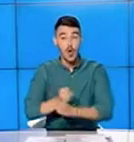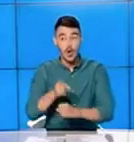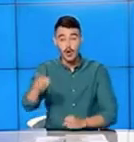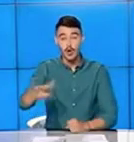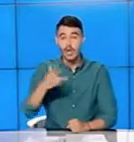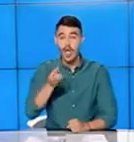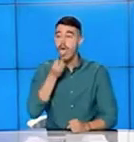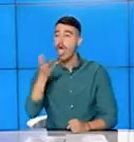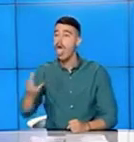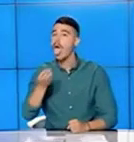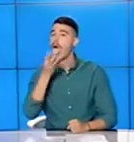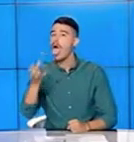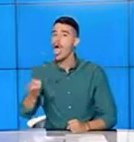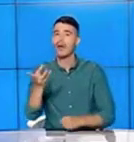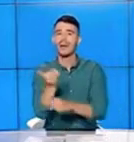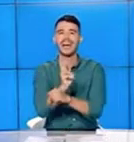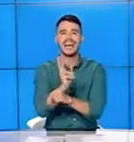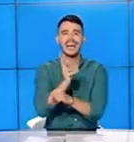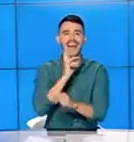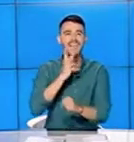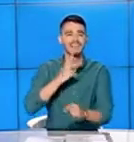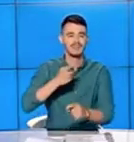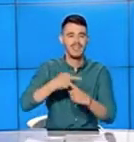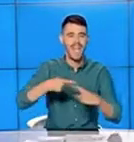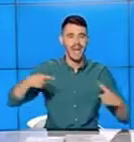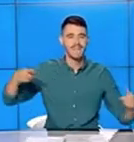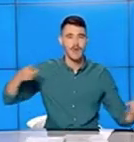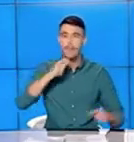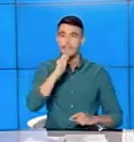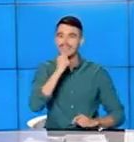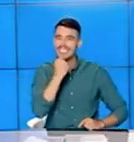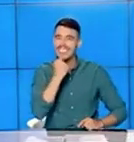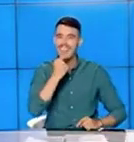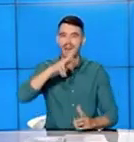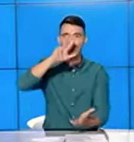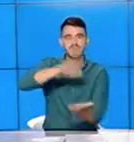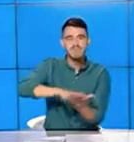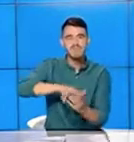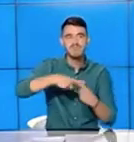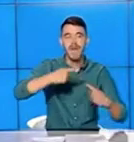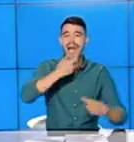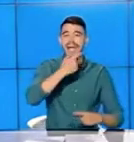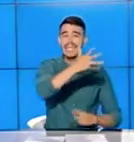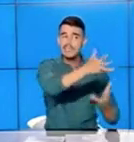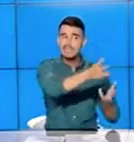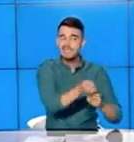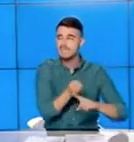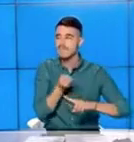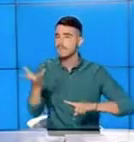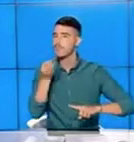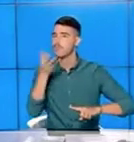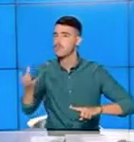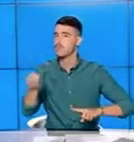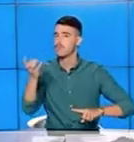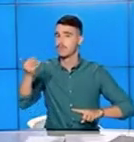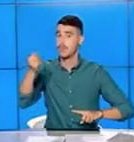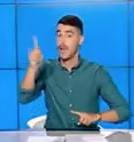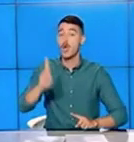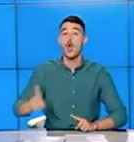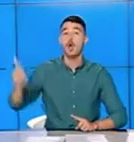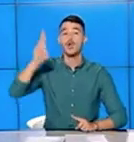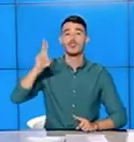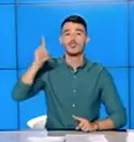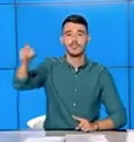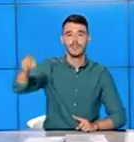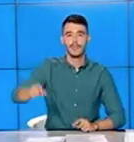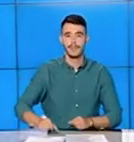έγγραφα. Η βραβευμένη με Όσκαρ Τζούντι Ντένς, που υποδίεται την κόκκινη Τζόαν, μίλησε στον Αλέξανδρο Λιζάρδο. I did what I